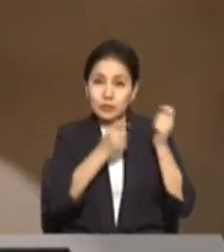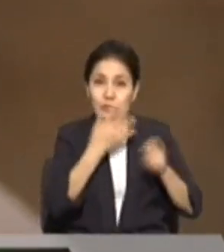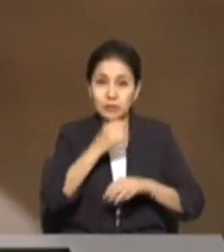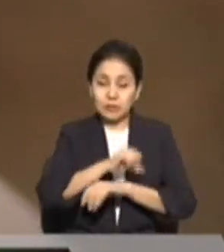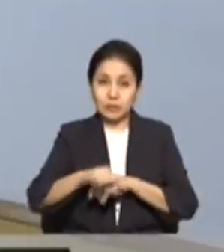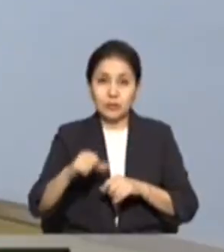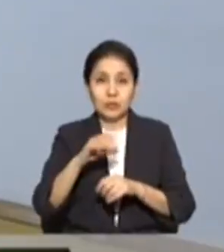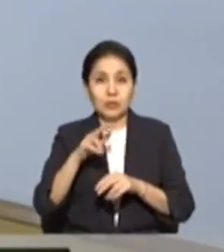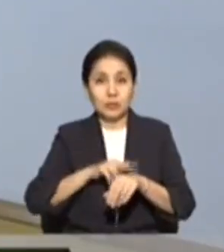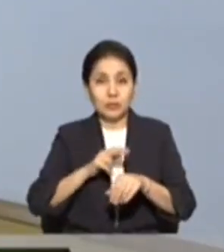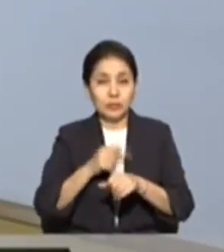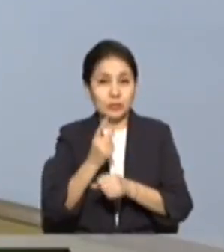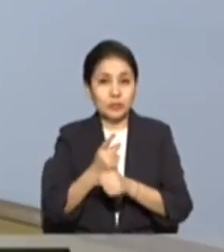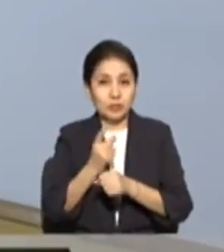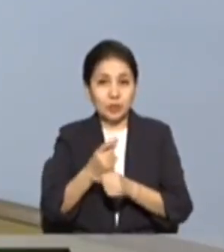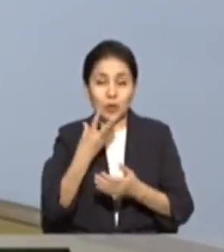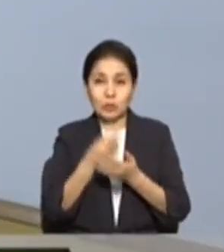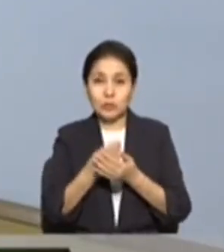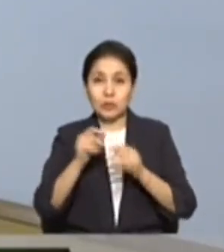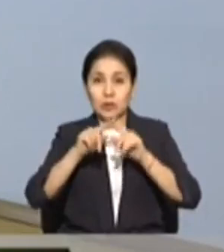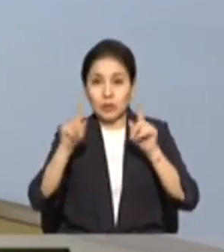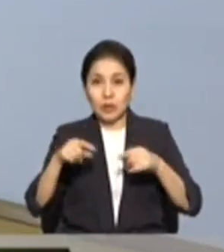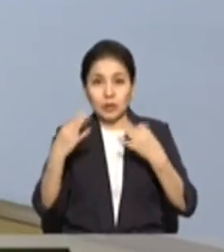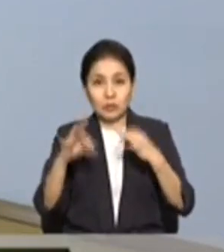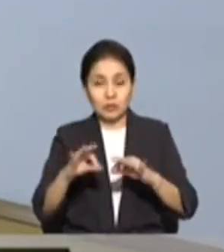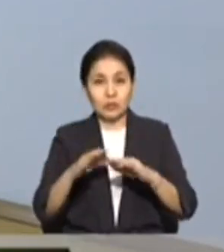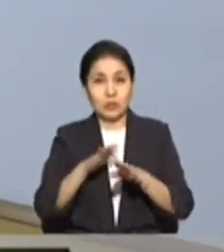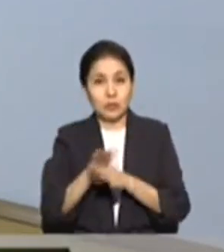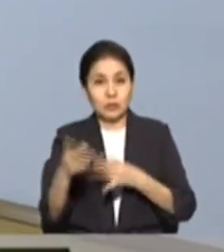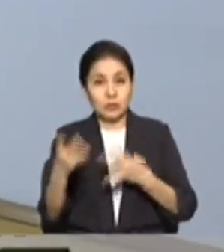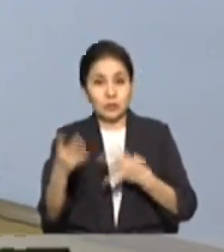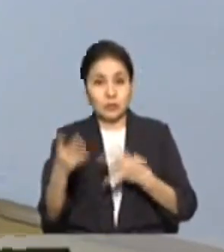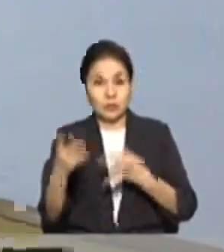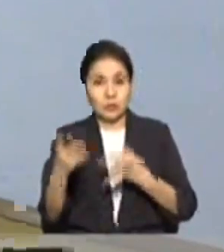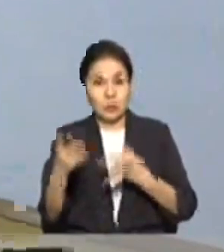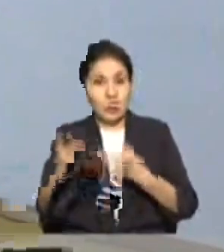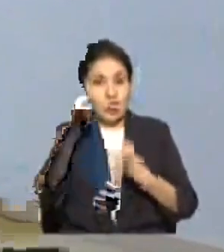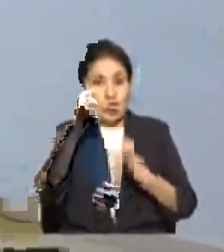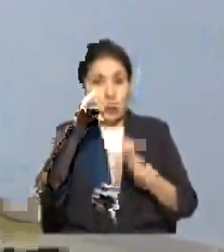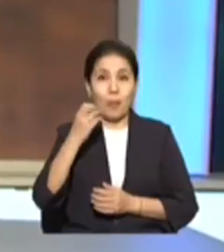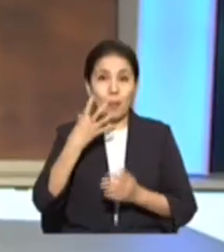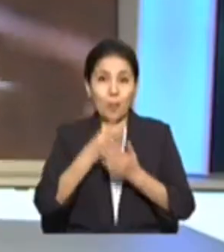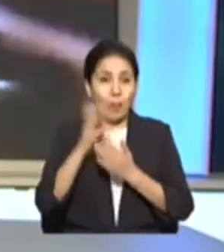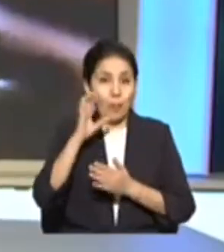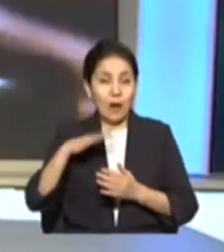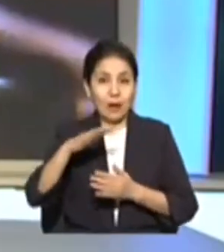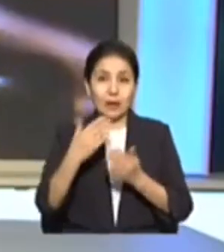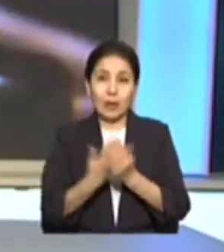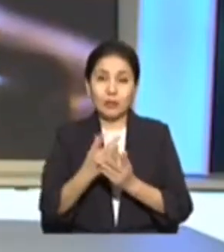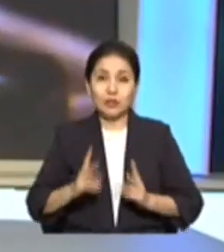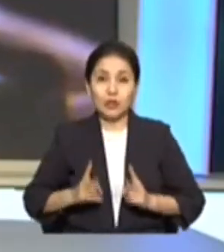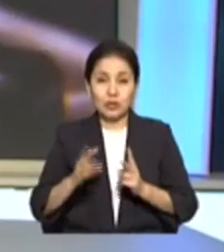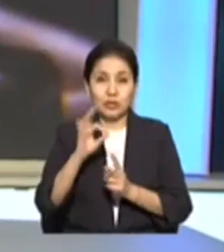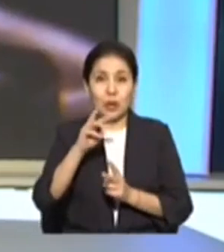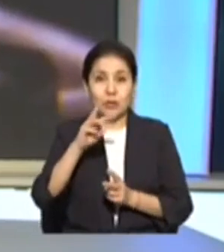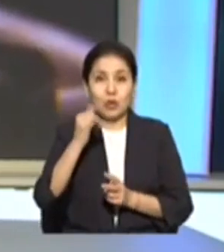ishlar organlari tomonidan taqdim etilgan ruxsatnomalar asosida amalga oshiriladi. Mahalliy xabarlar bilan davom etamiz. Jinoyat ishlari